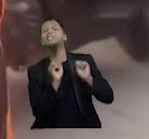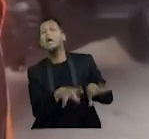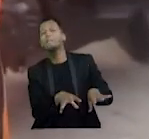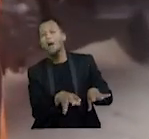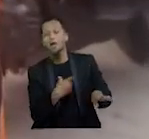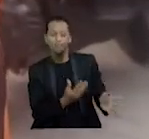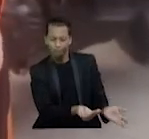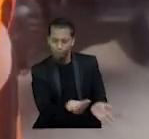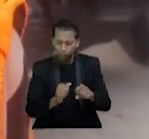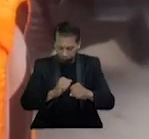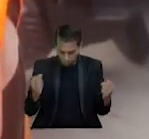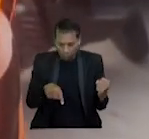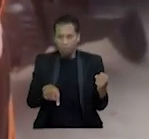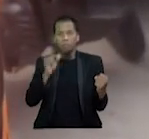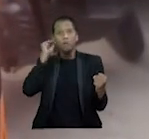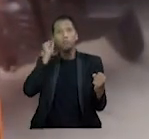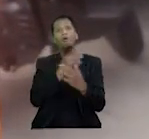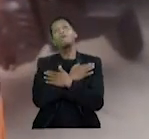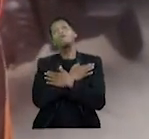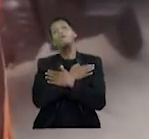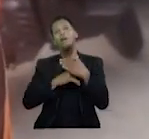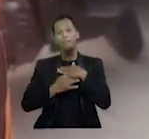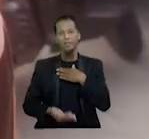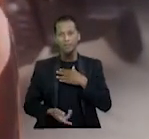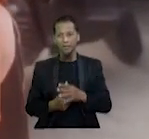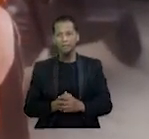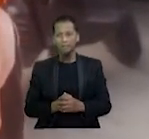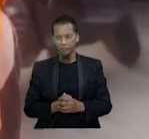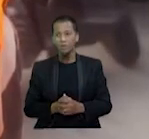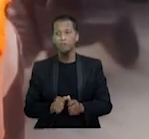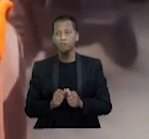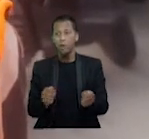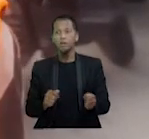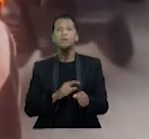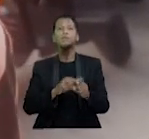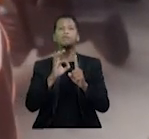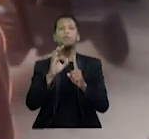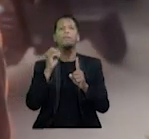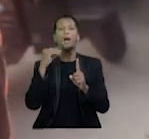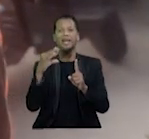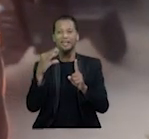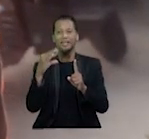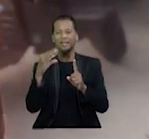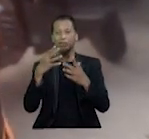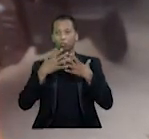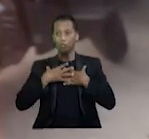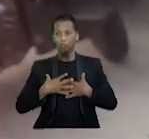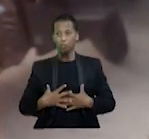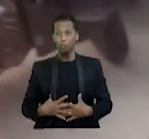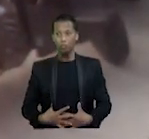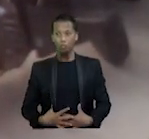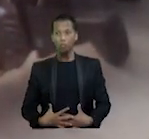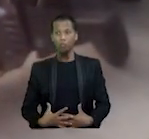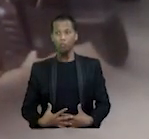mayat. Pas dibukanya itu jam 10-an lah, Pak. Itu kondisinya gimana? Kondisinya itu di dalam selimut,